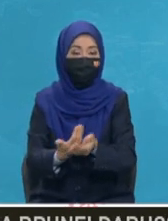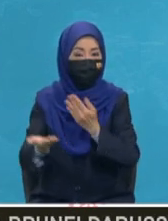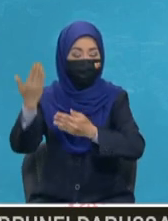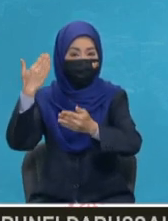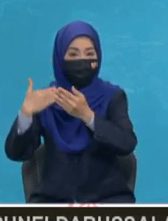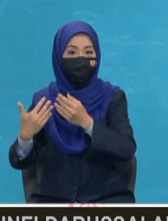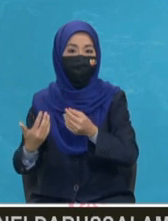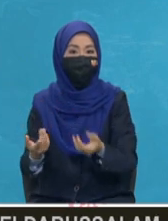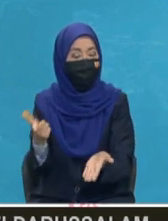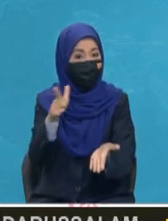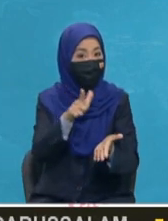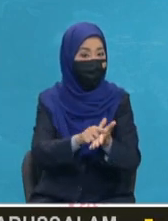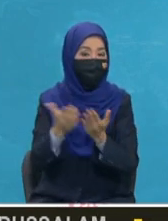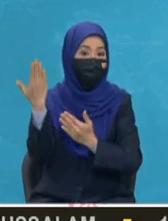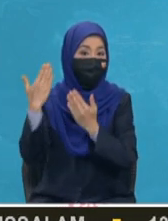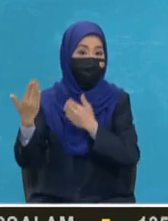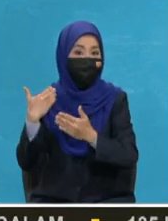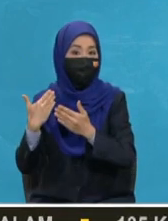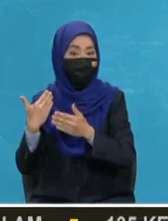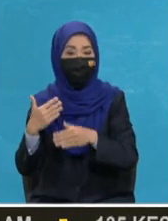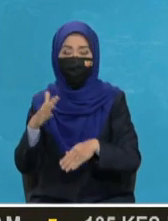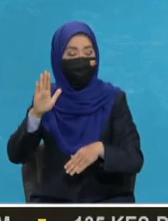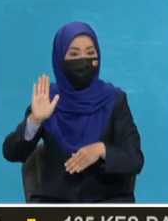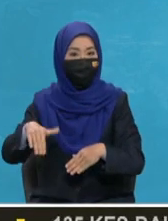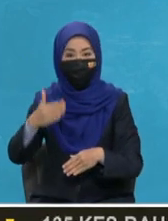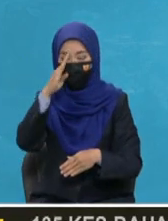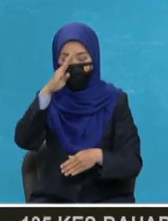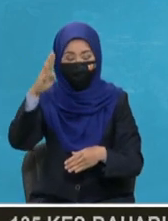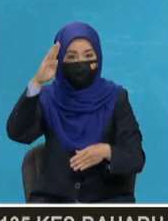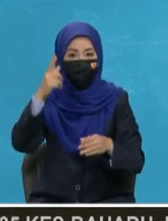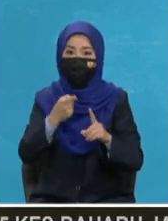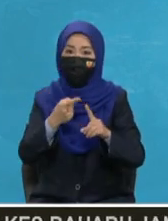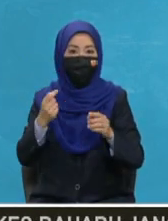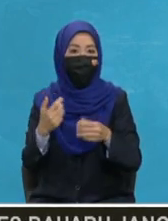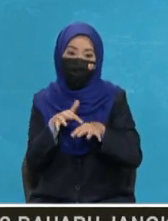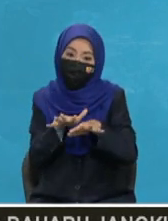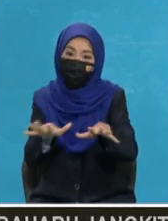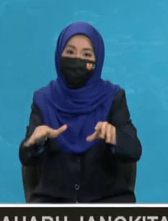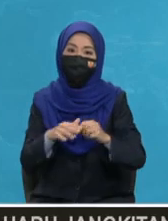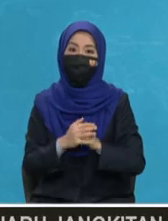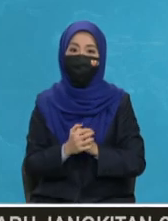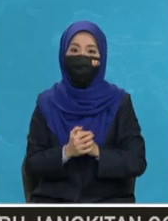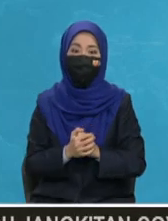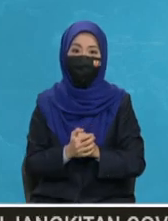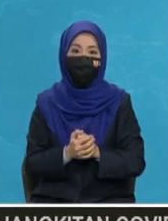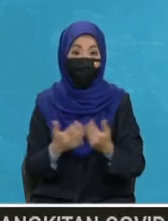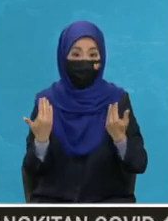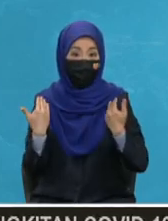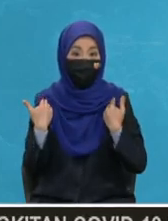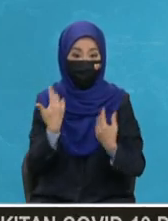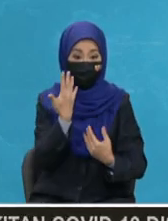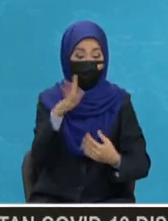casing terhadap pekan sebelum ini sebagai cash yang belum dikenal pasti Sumbar jangkitan nya terdapat